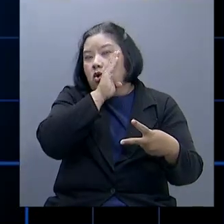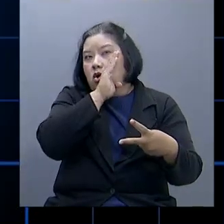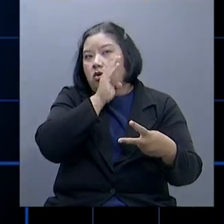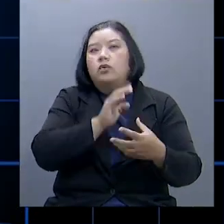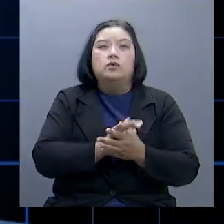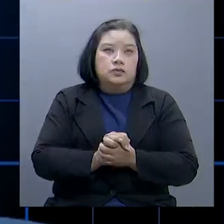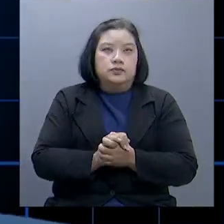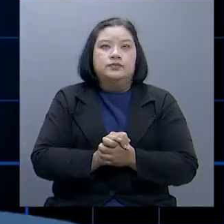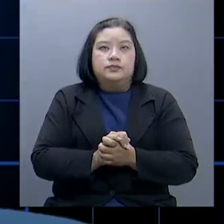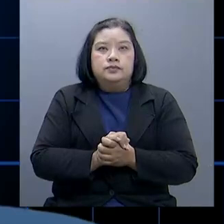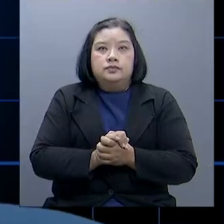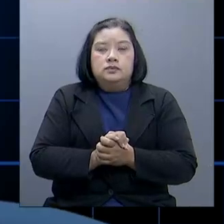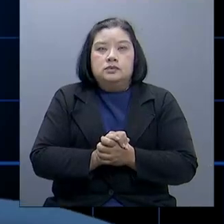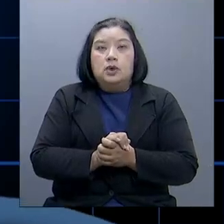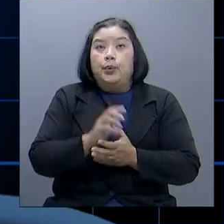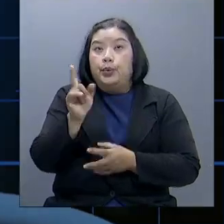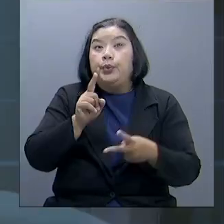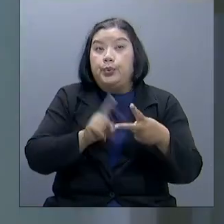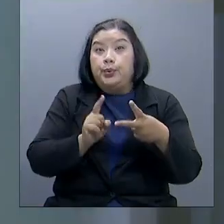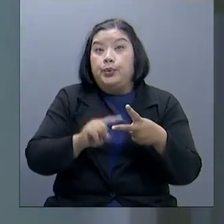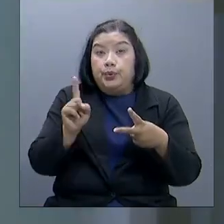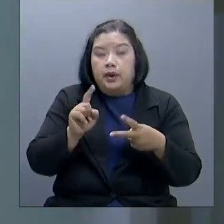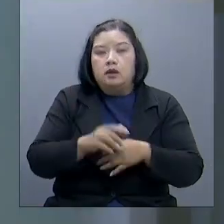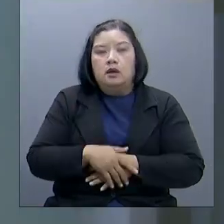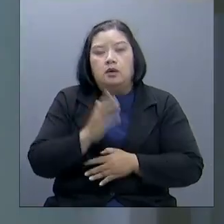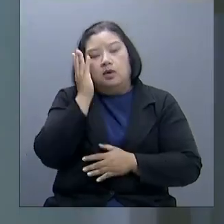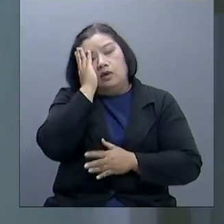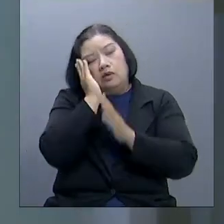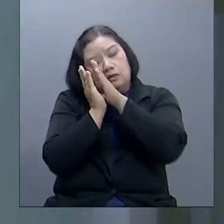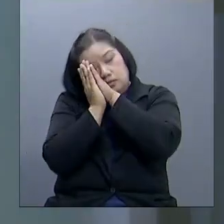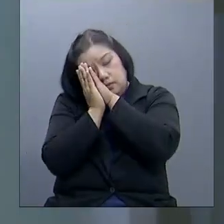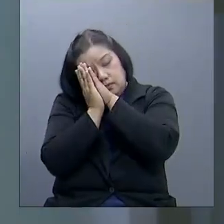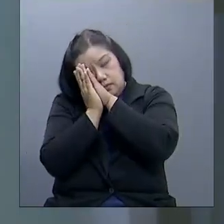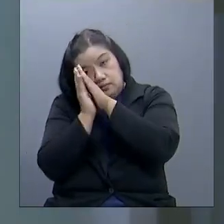องการลุกจากที่นอนกระทันหันคือมันไม่ถึงขั้นกระดูกกะโหลกศีรษะแตกหรอก